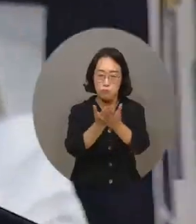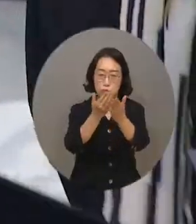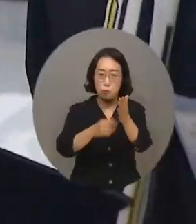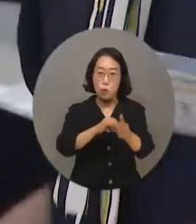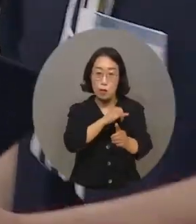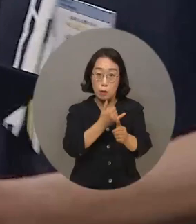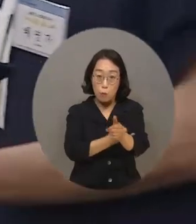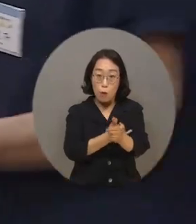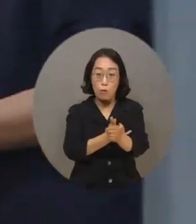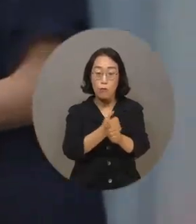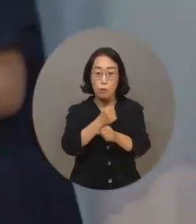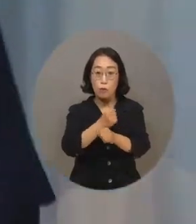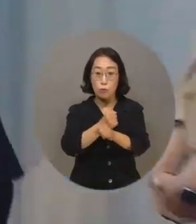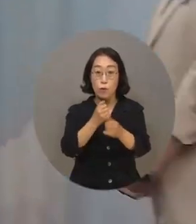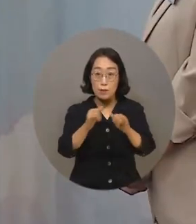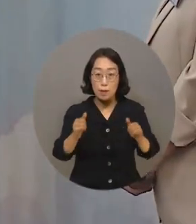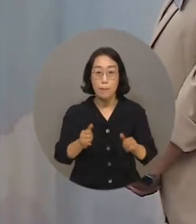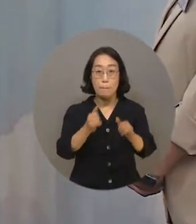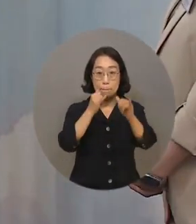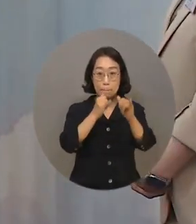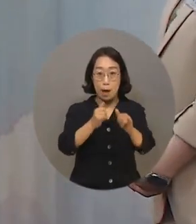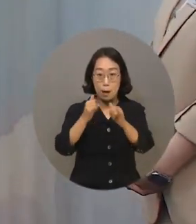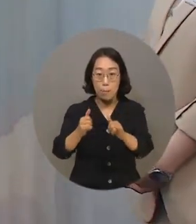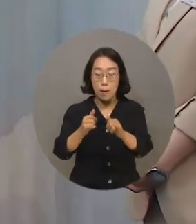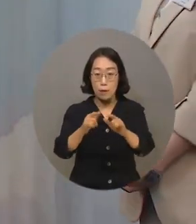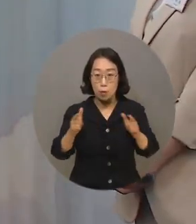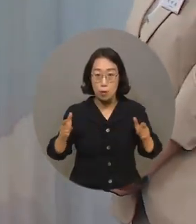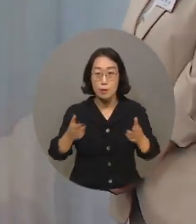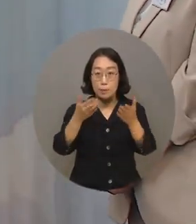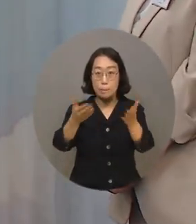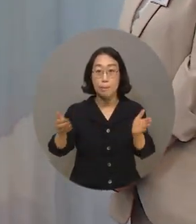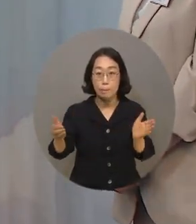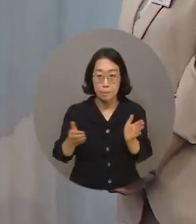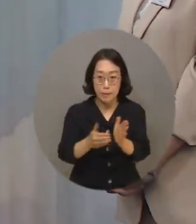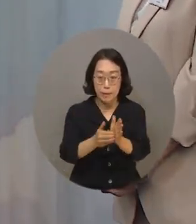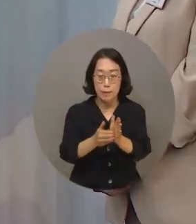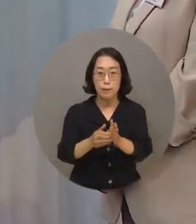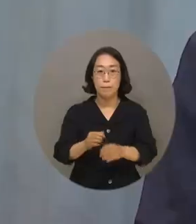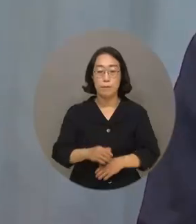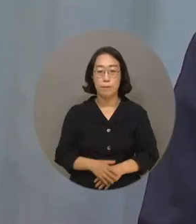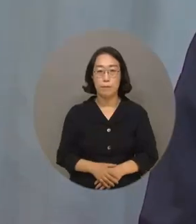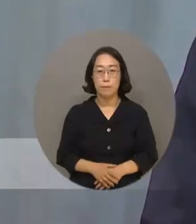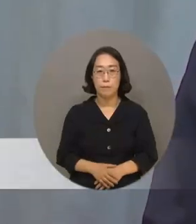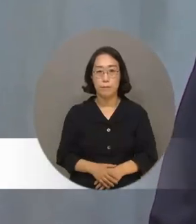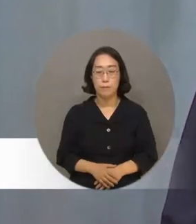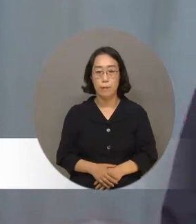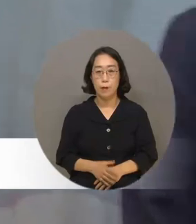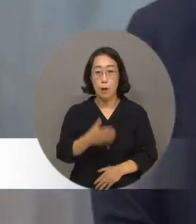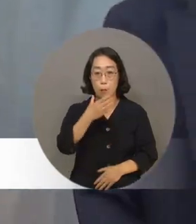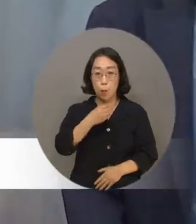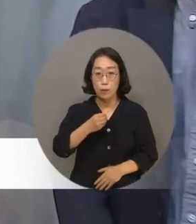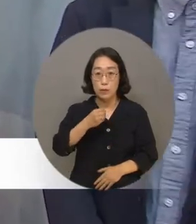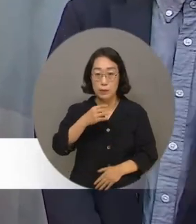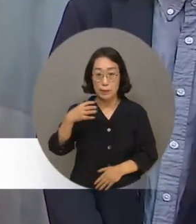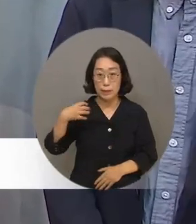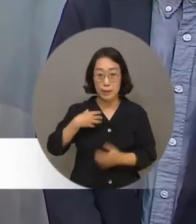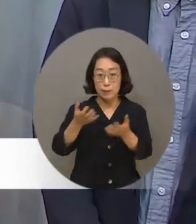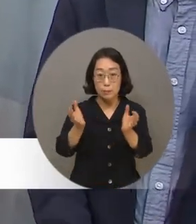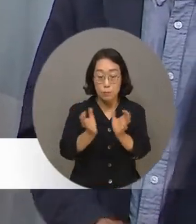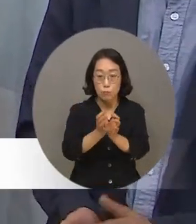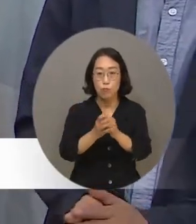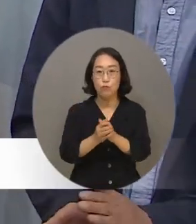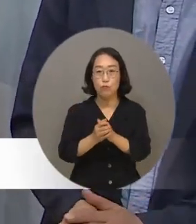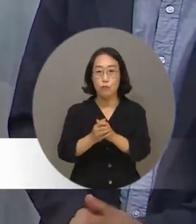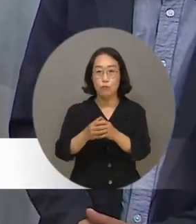인권 향상에 기여한 유공자에게 수상하는 각종 표창시상도 함께 진행됐습니다 보건복지부 송중헌 장애인